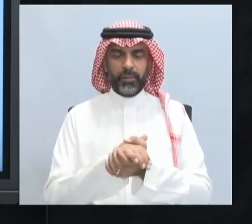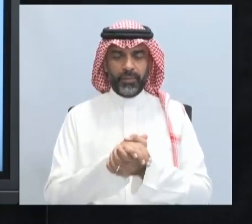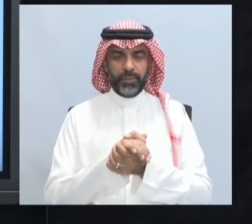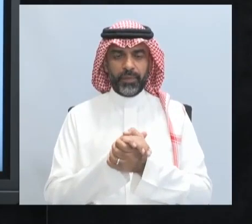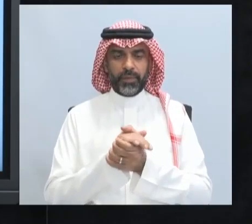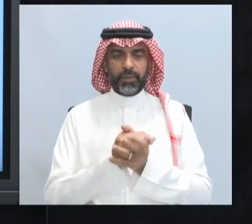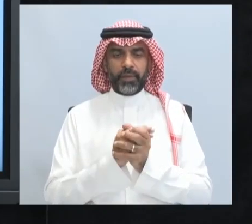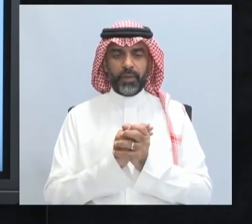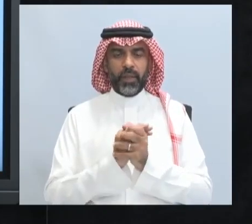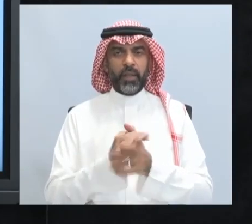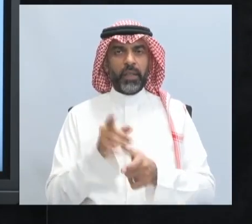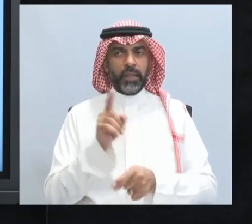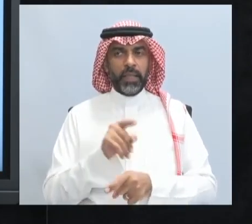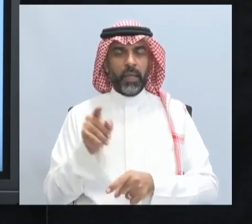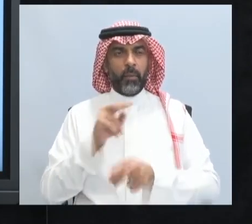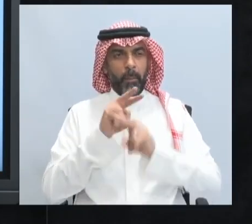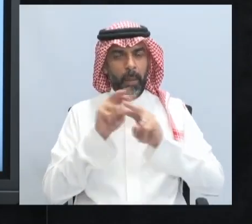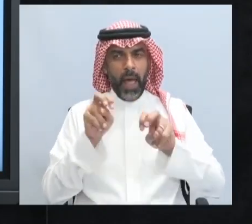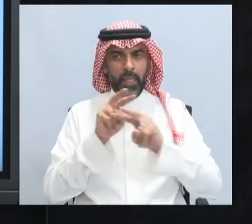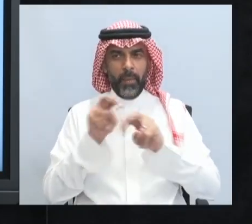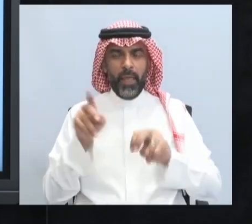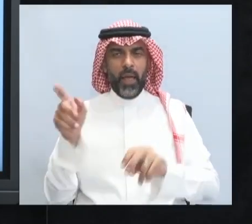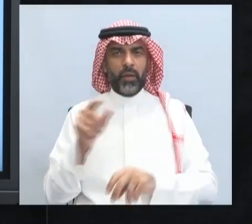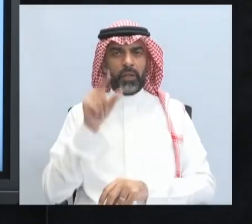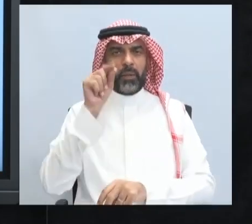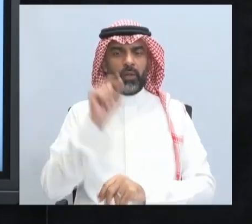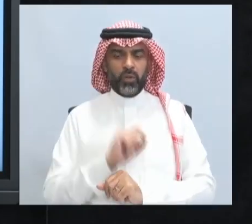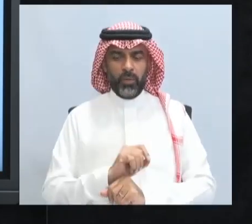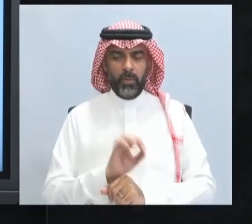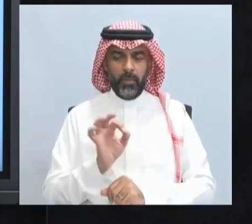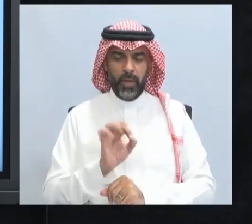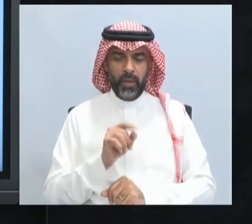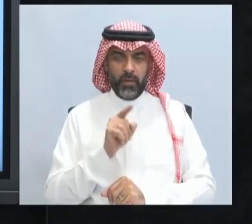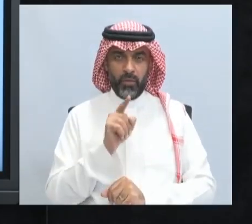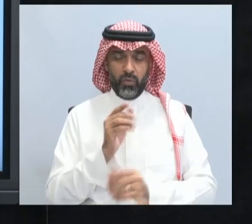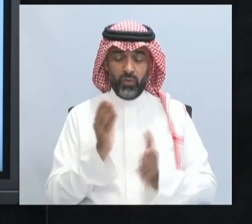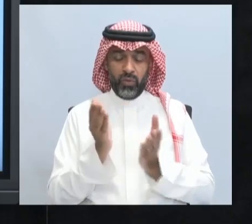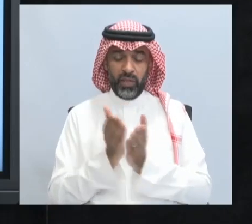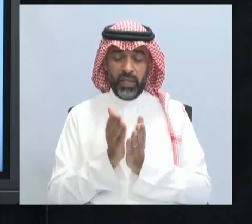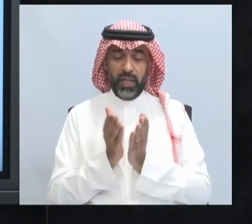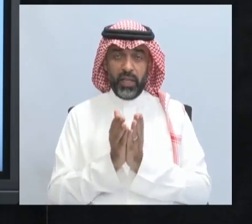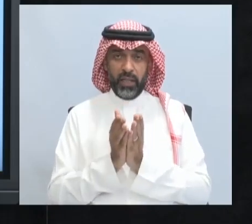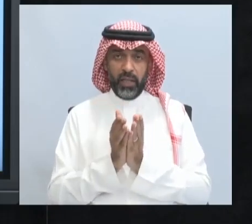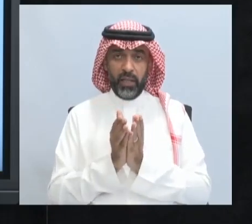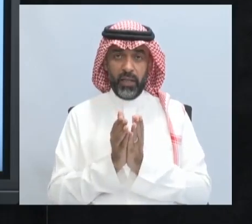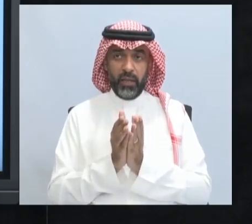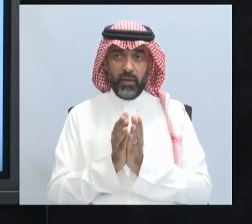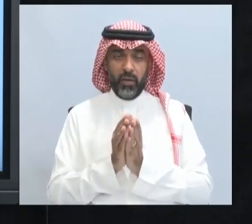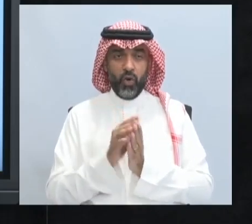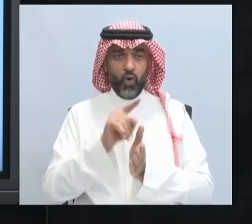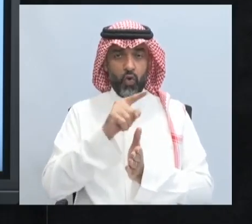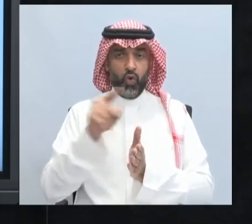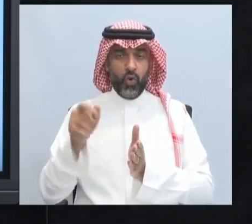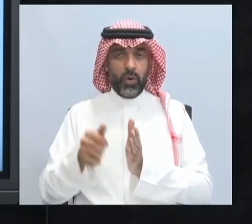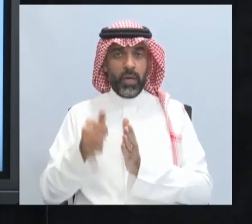منحا نبحث عن التميز مثلا لو نظرنا الى الدراسه قد يكون الاغلب قد يستطيع النجاح ولكن هنالك الطلاب لا